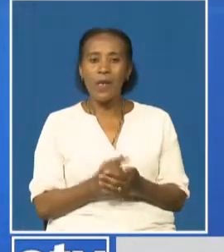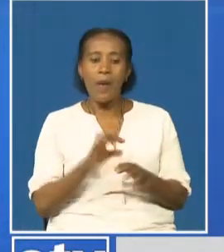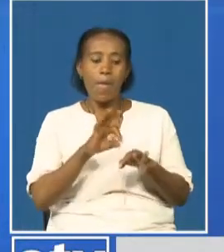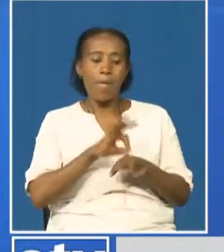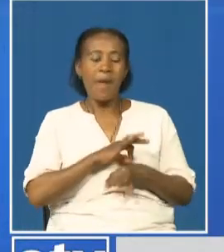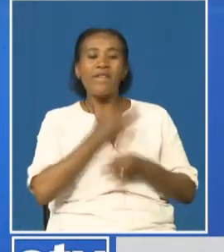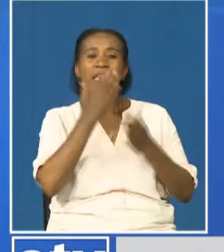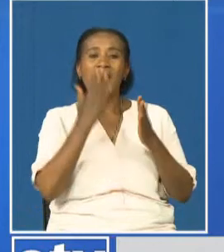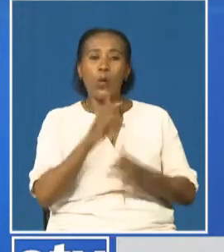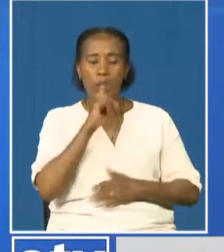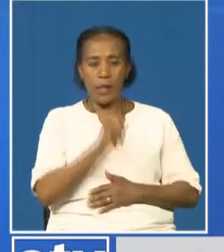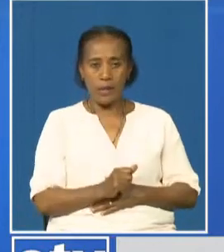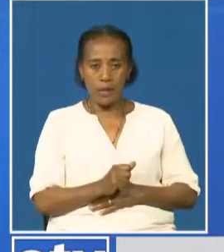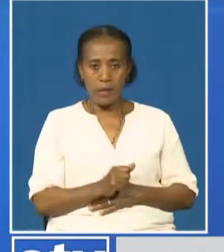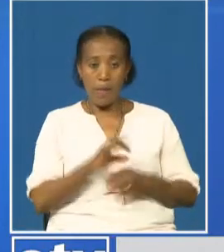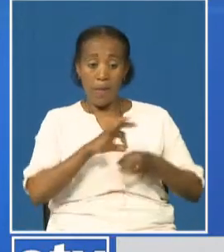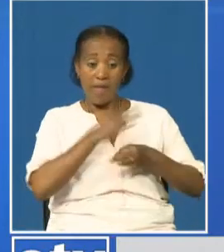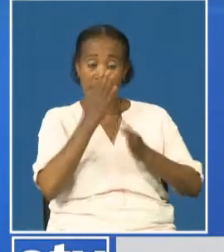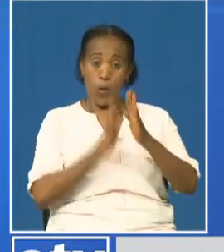መንፈሳዊነት